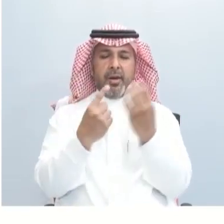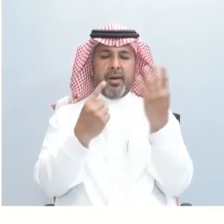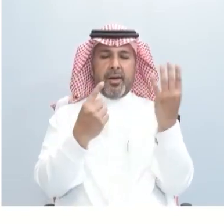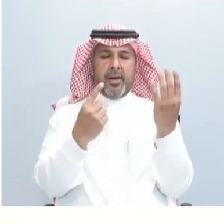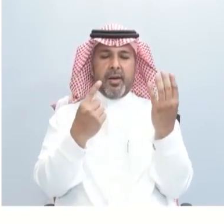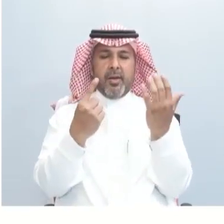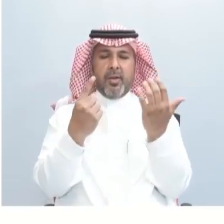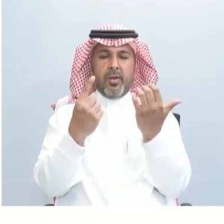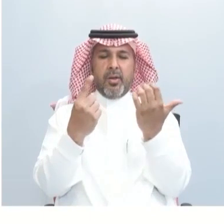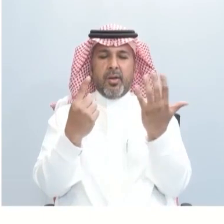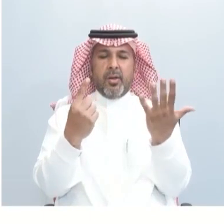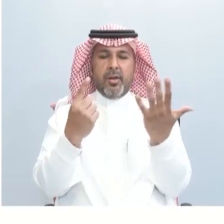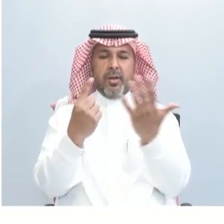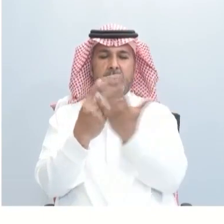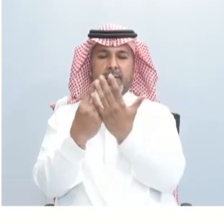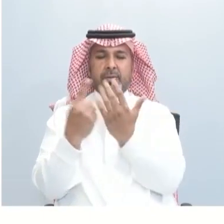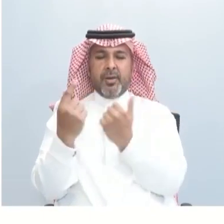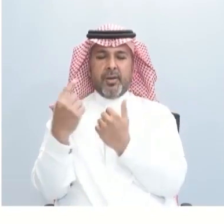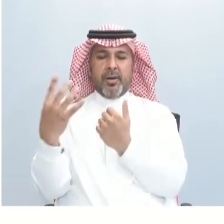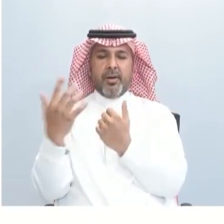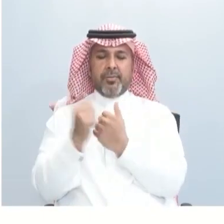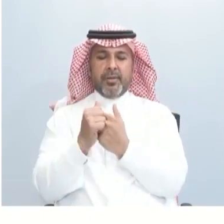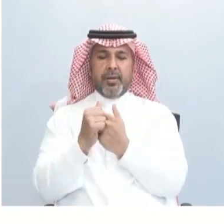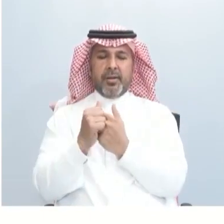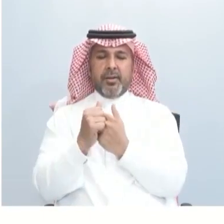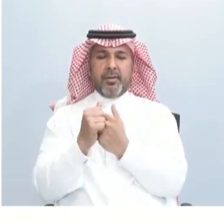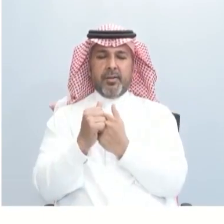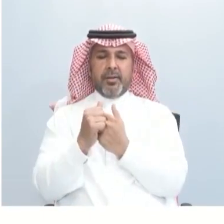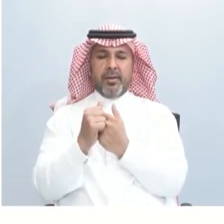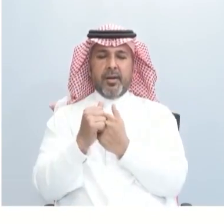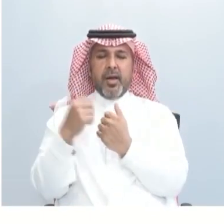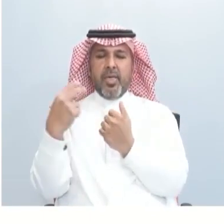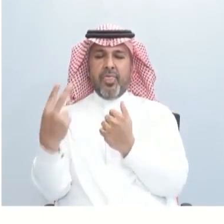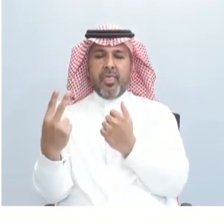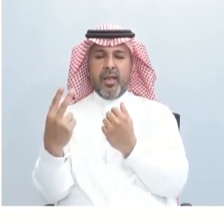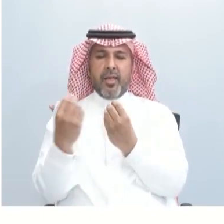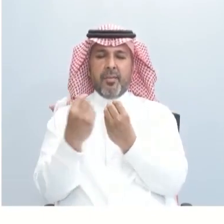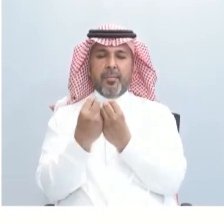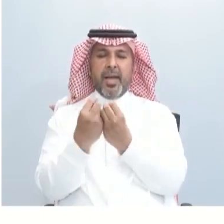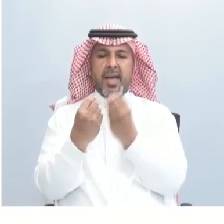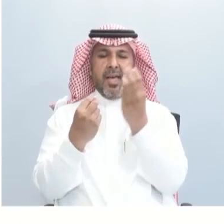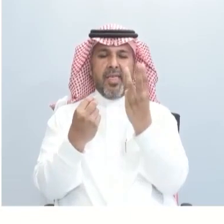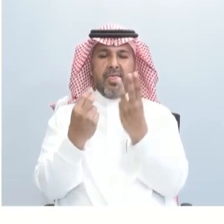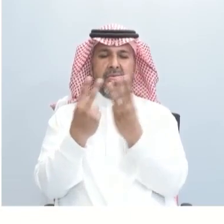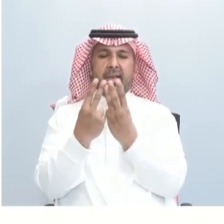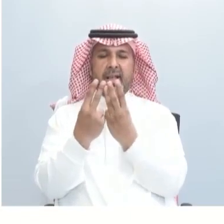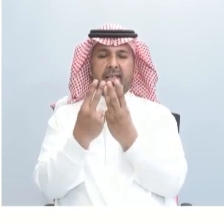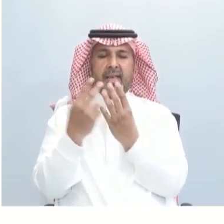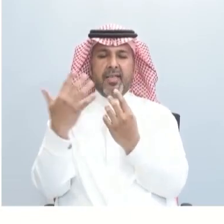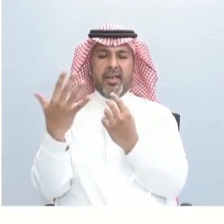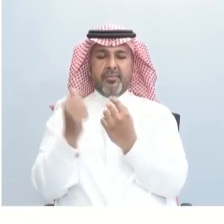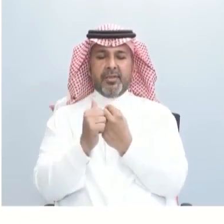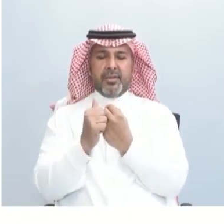والخامسه هذه اربع طرق او الان خلاص الاولى خلاص او الثانيه مع الثالثه هذه خمس